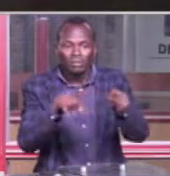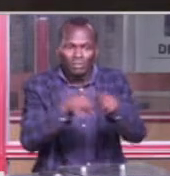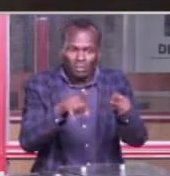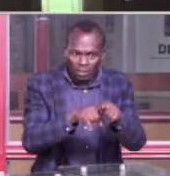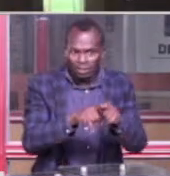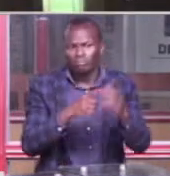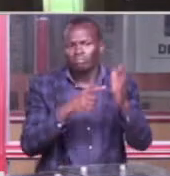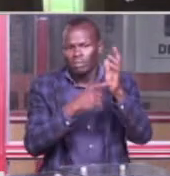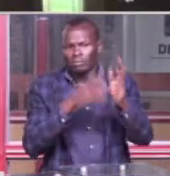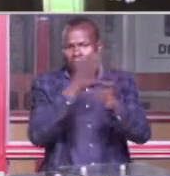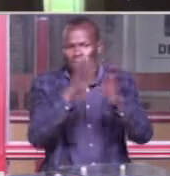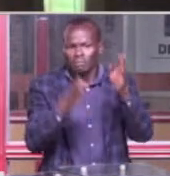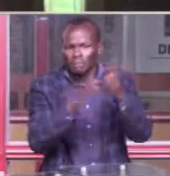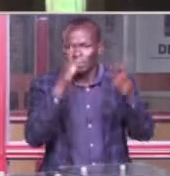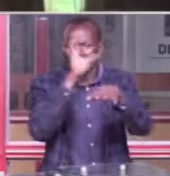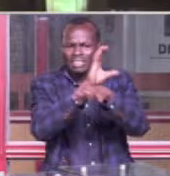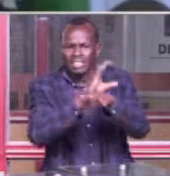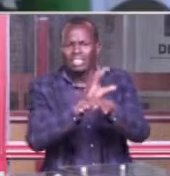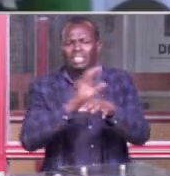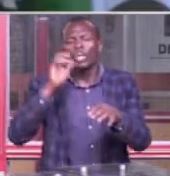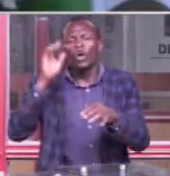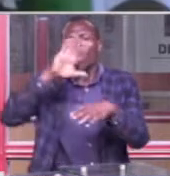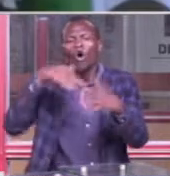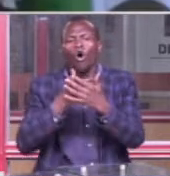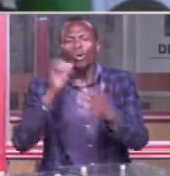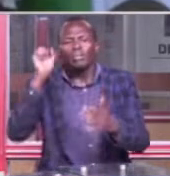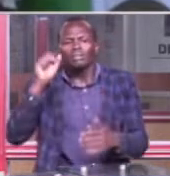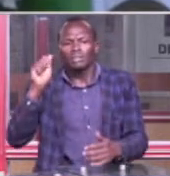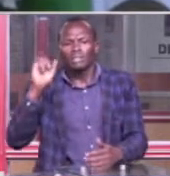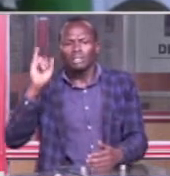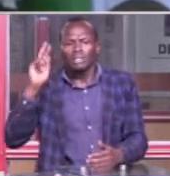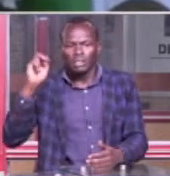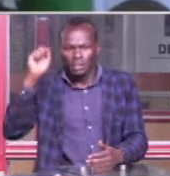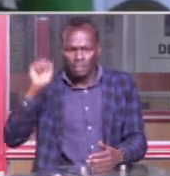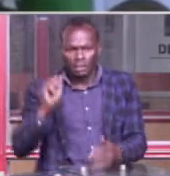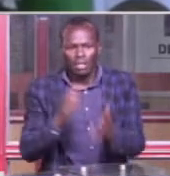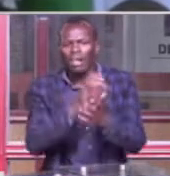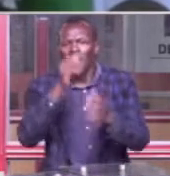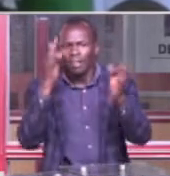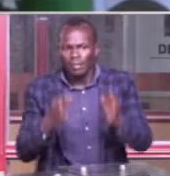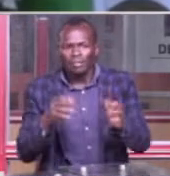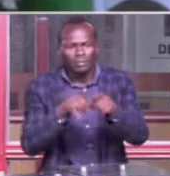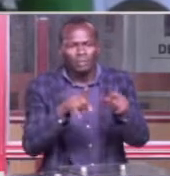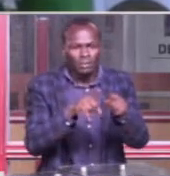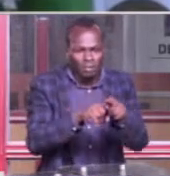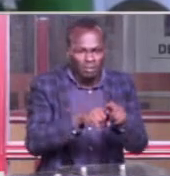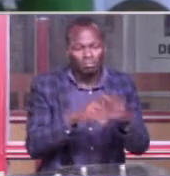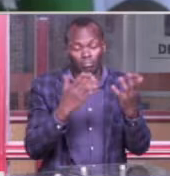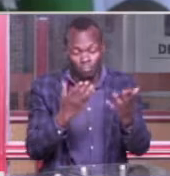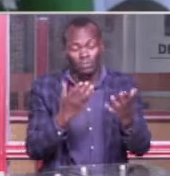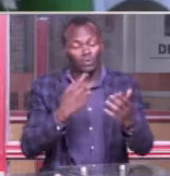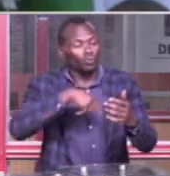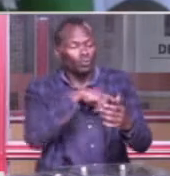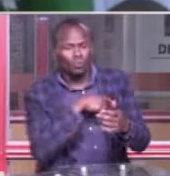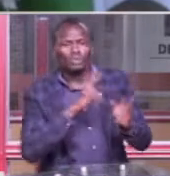ebirala. At this cosmopolitan cathedral we continue to diligently serve a diverse people from the